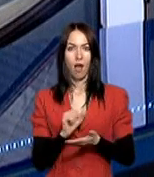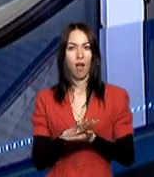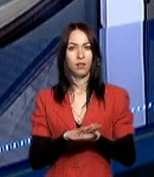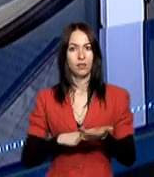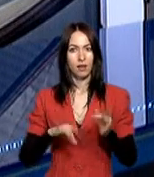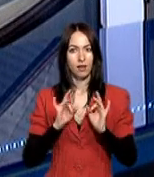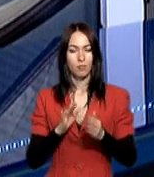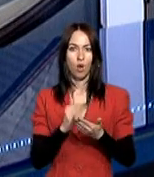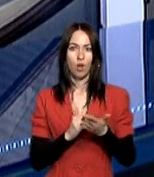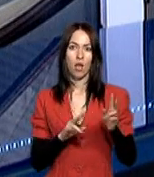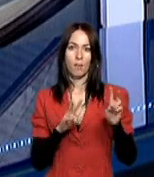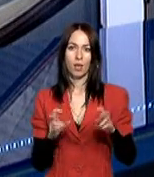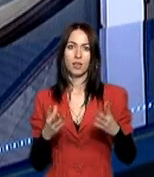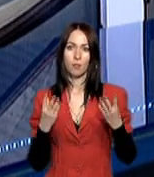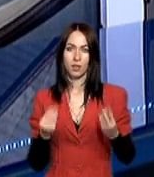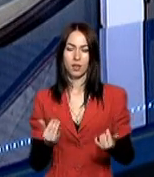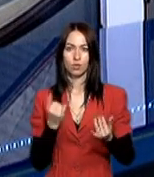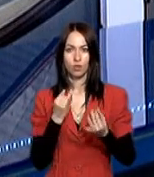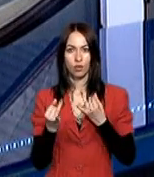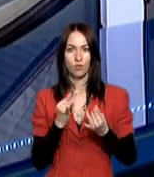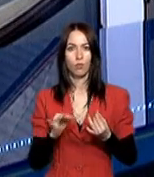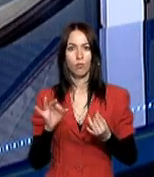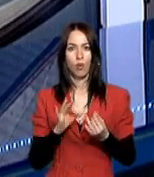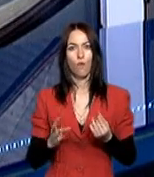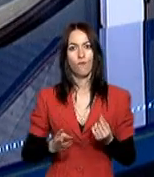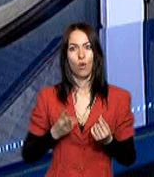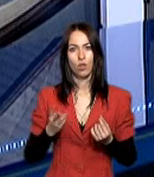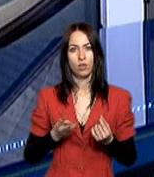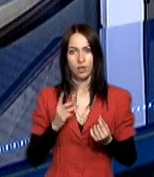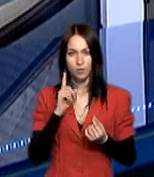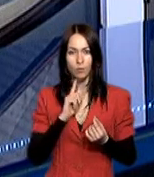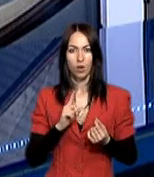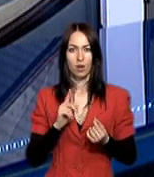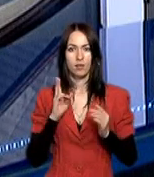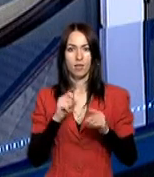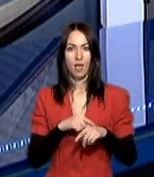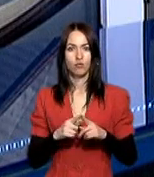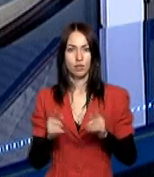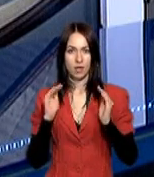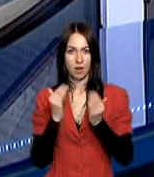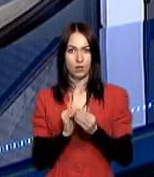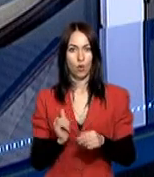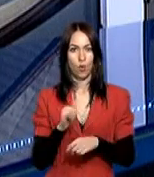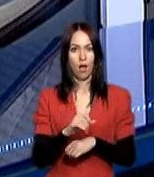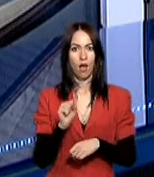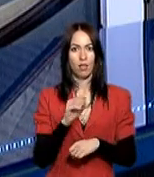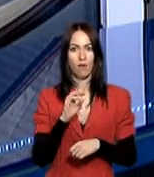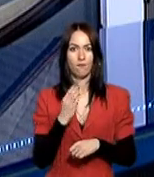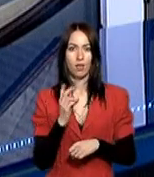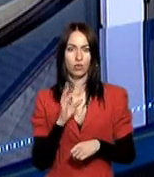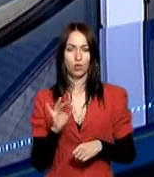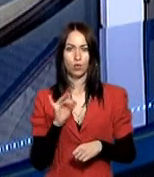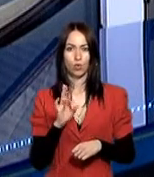ефір продовжить програма «Тема дня». Сьогодні говоритимуть про волонтерство під час карантину. Гості студії Алла Фещенко та